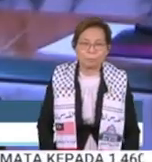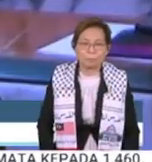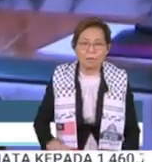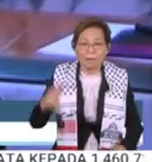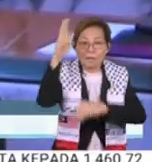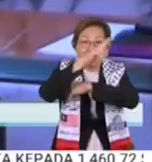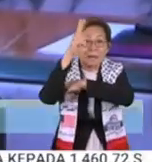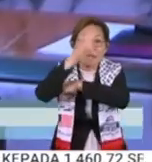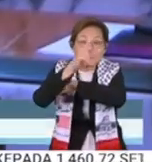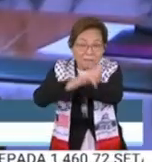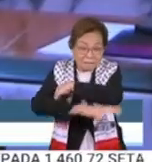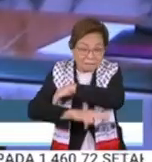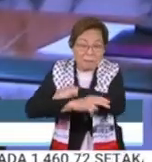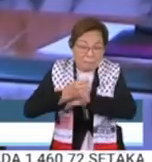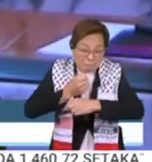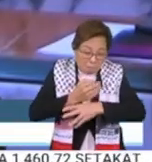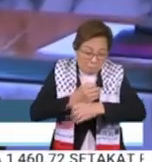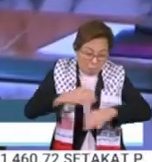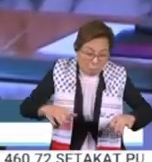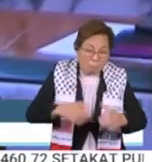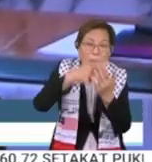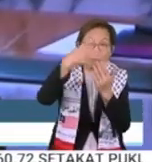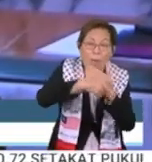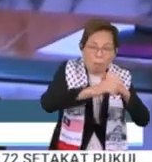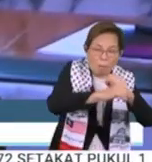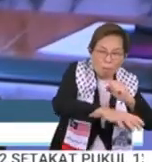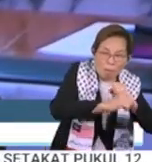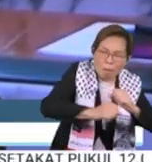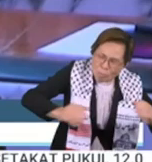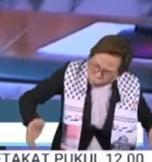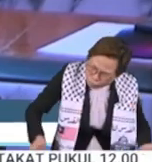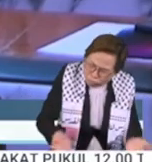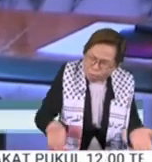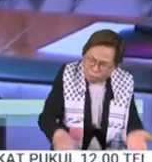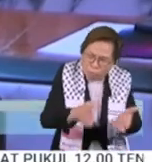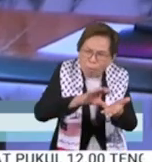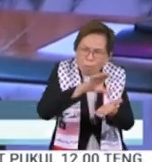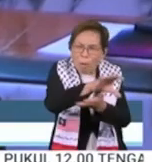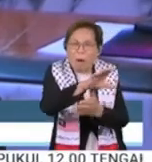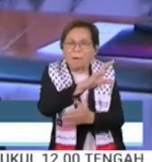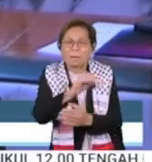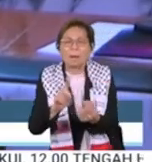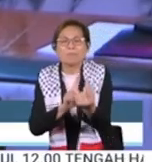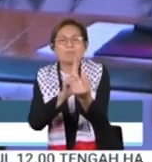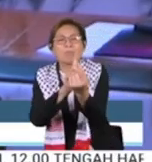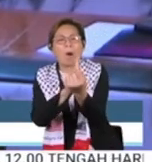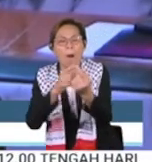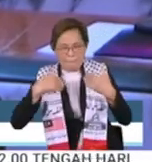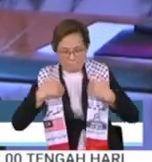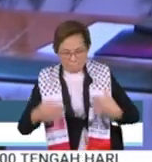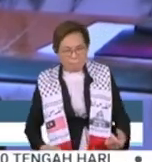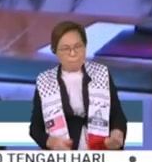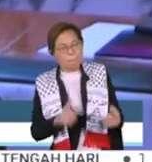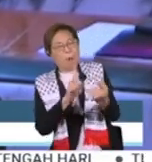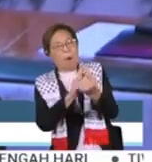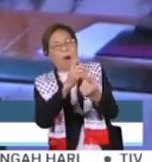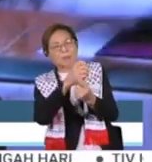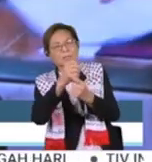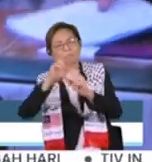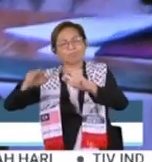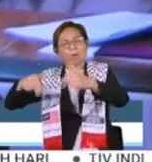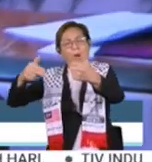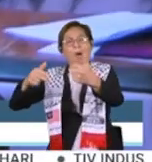Kerajaan negeri juga giat menjalankan program promosi penggalakan pelaburan dengan pertemuan secara fizikal maupun